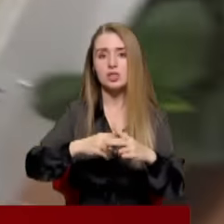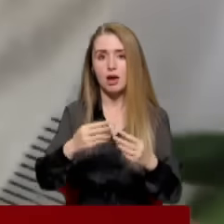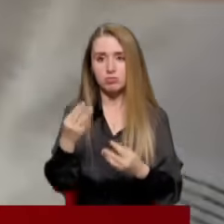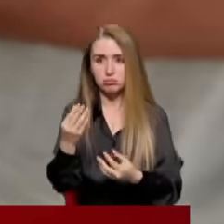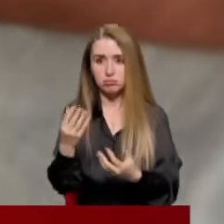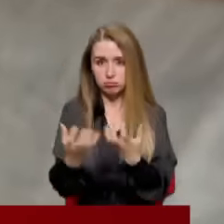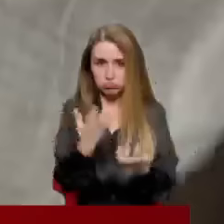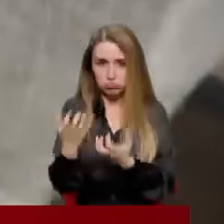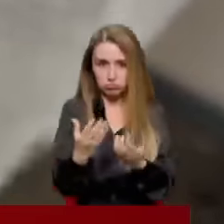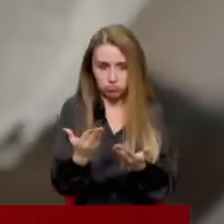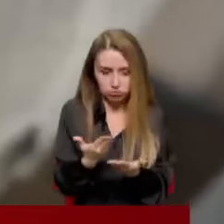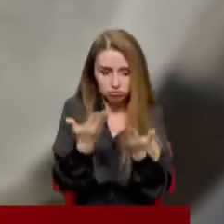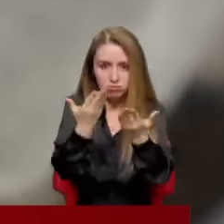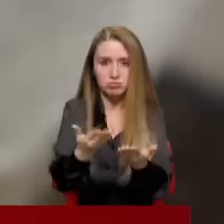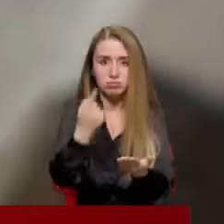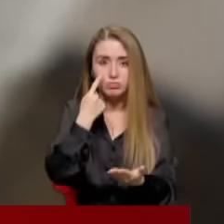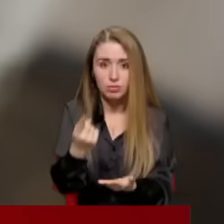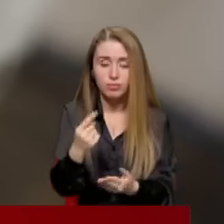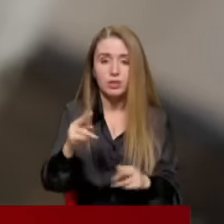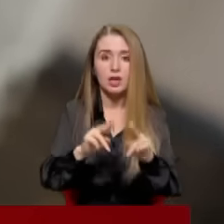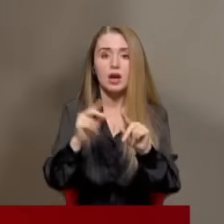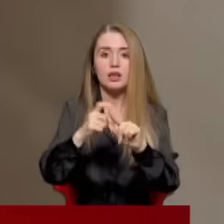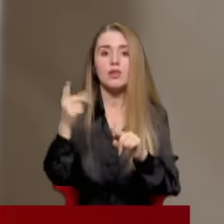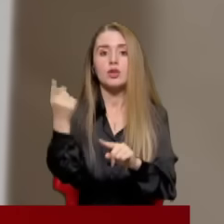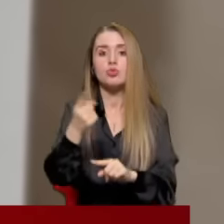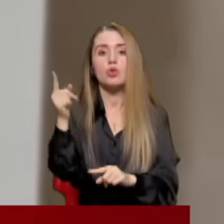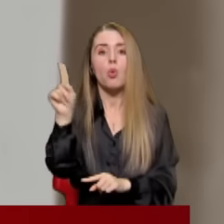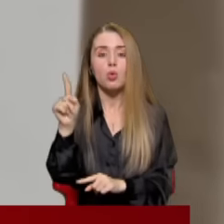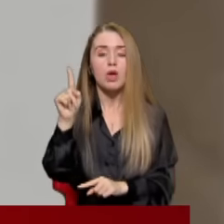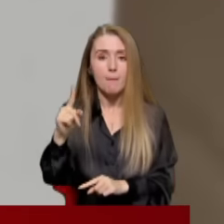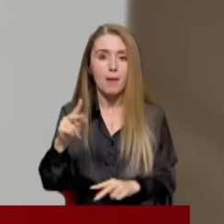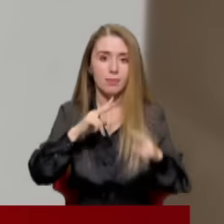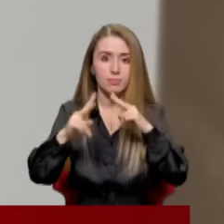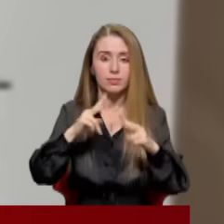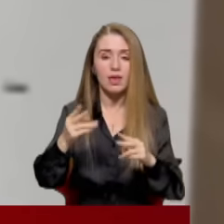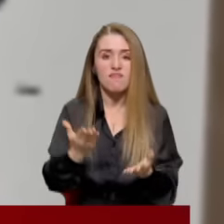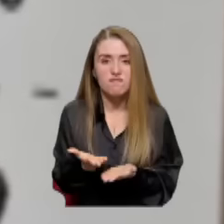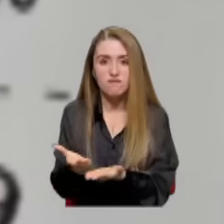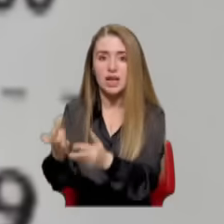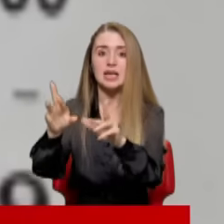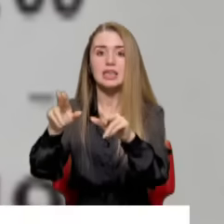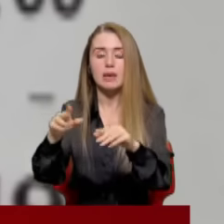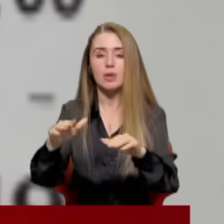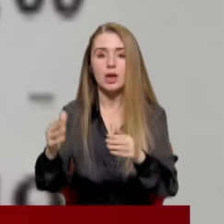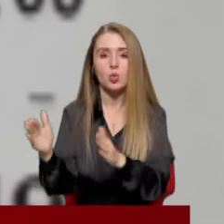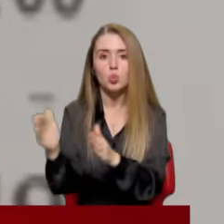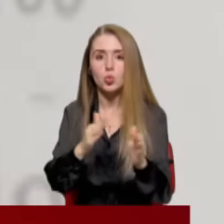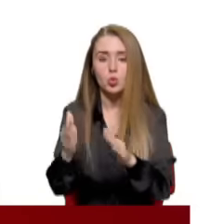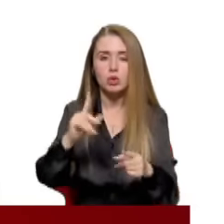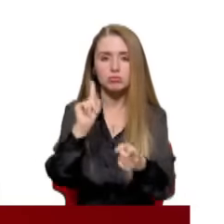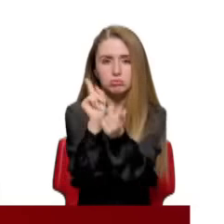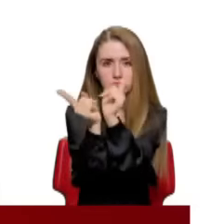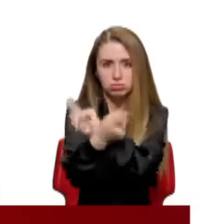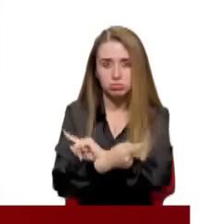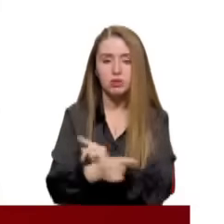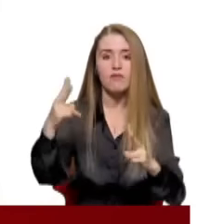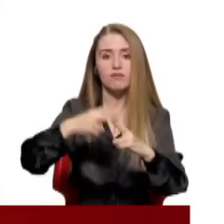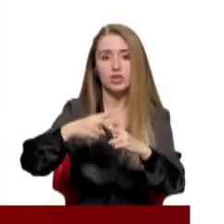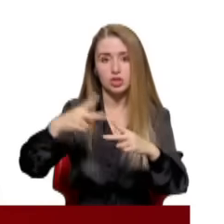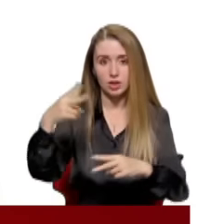tabakta masaya hizmet edilen bir ürünün KDV'si %10 ama restoran bir fırın gibi unlu mamul veya hamur fişi